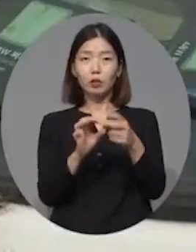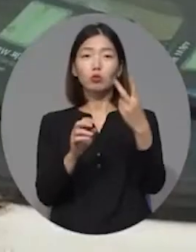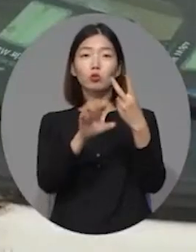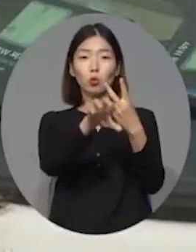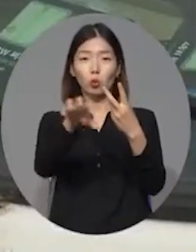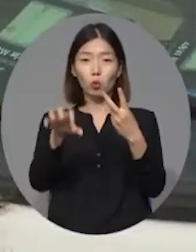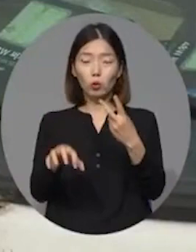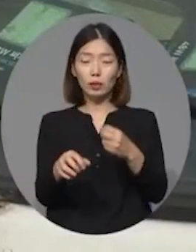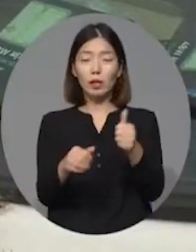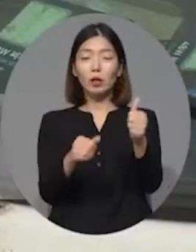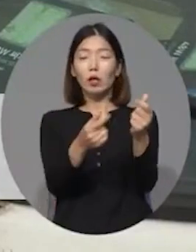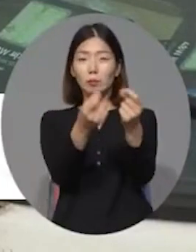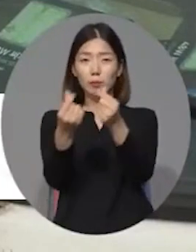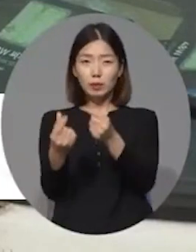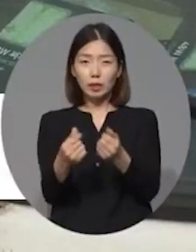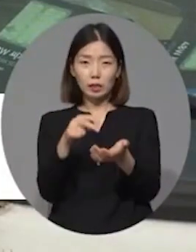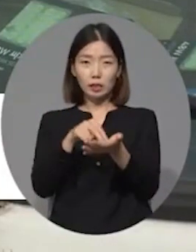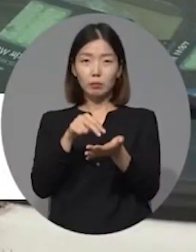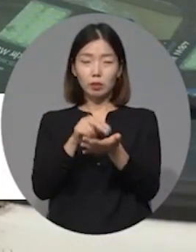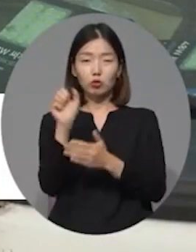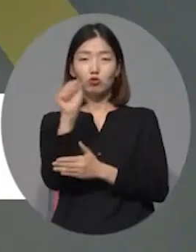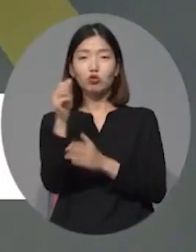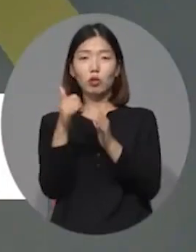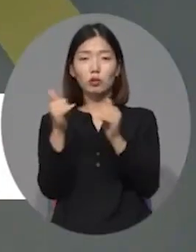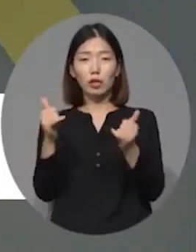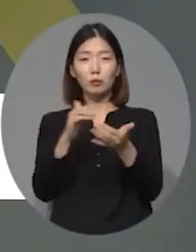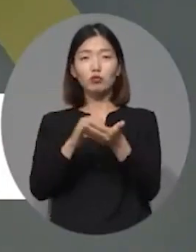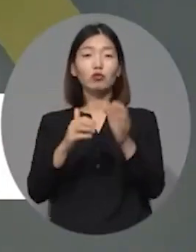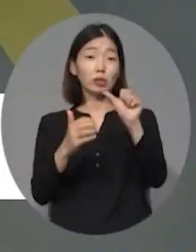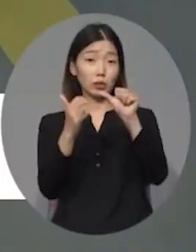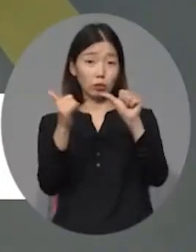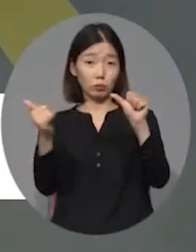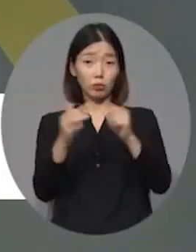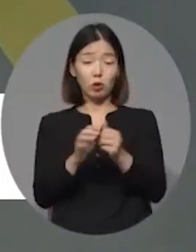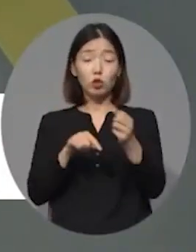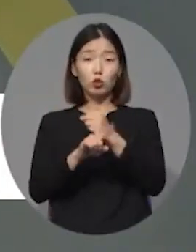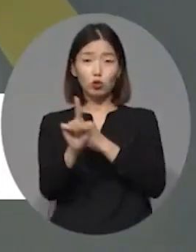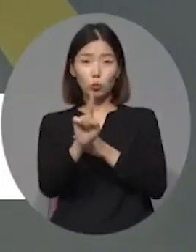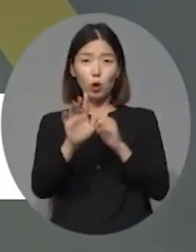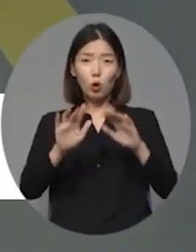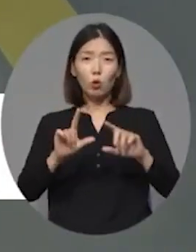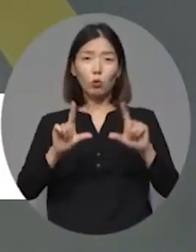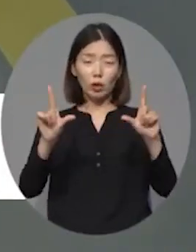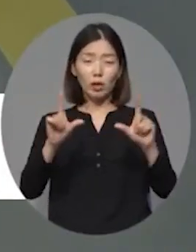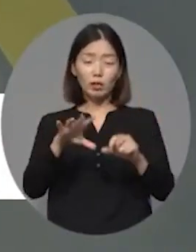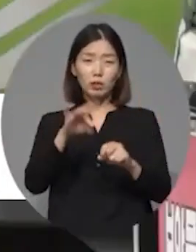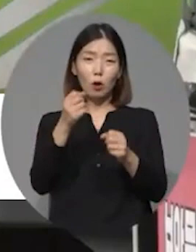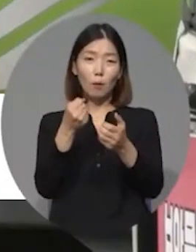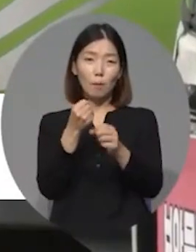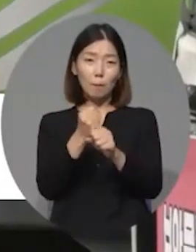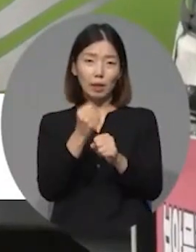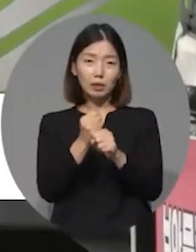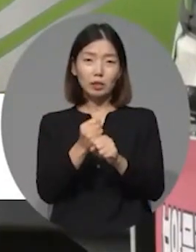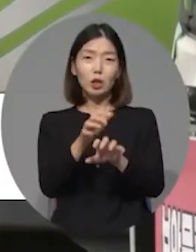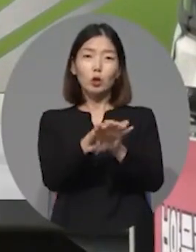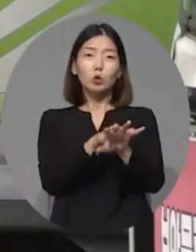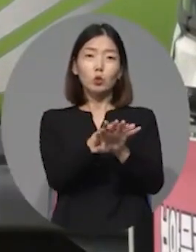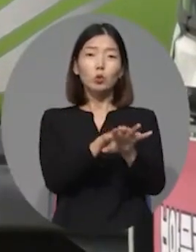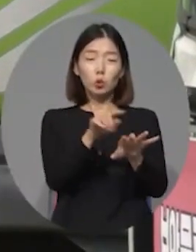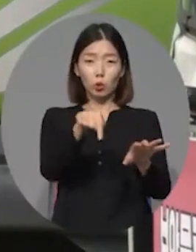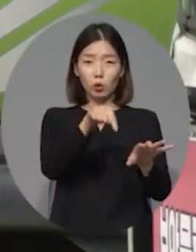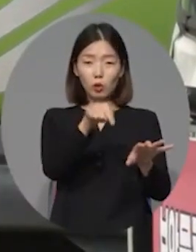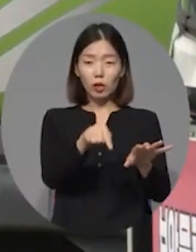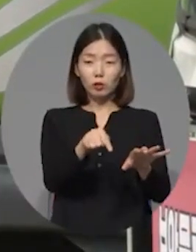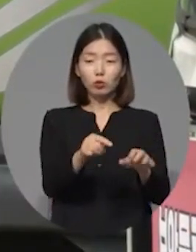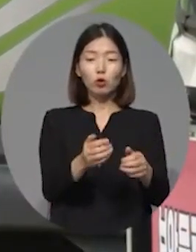a 씨와 비슷한 처지에 놓인 기사들은 모두 5명 이유는 올해 초 새로 결성된 민주노총 산하 노조 측에서